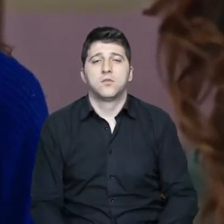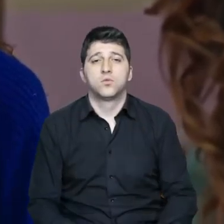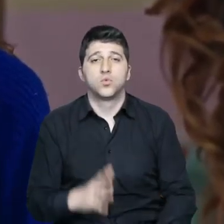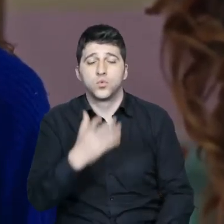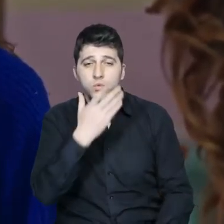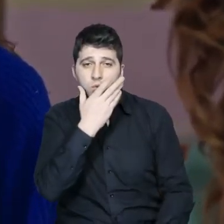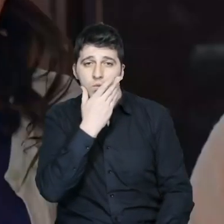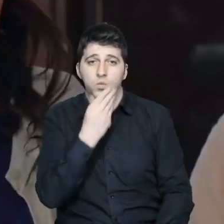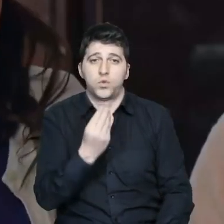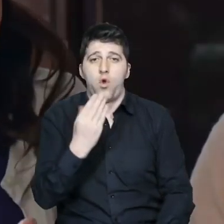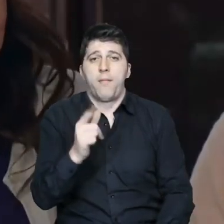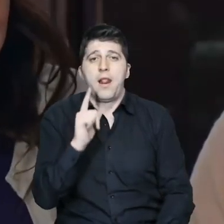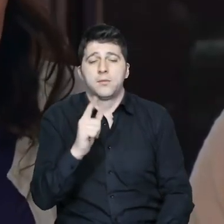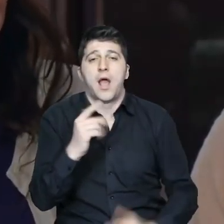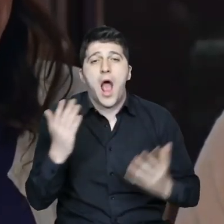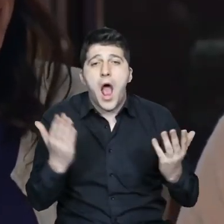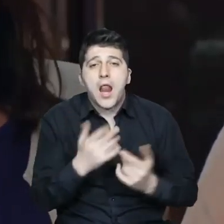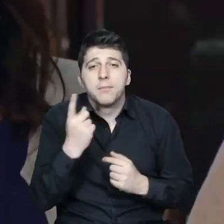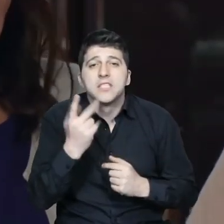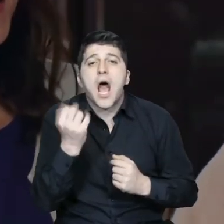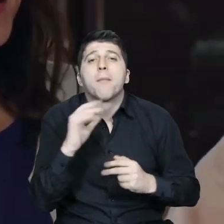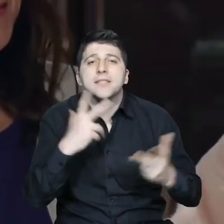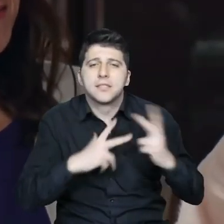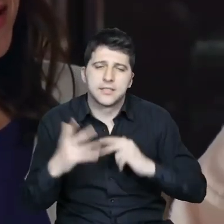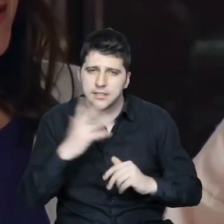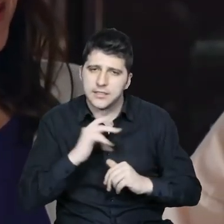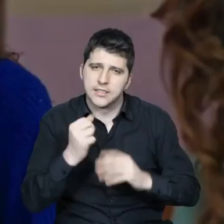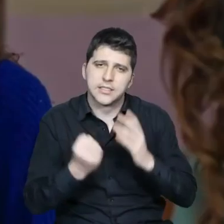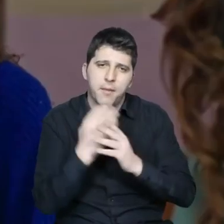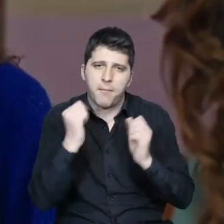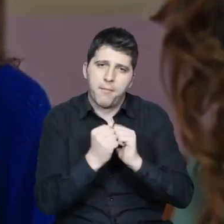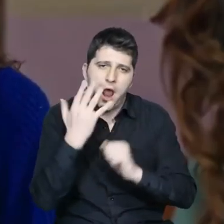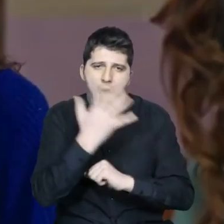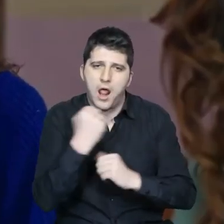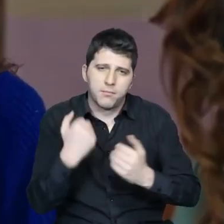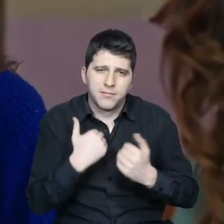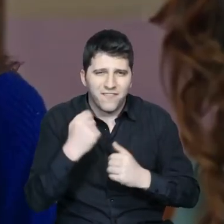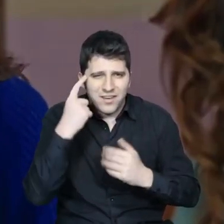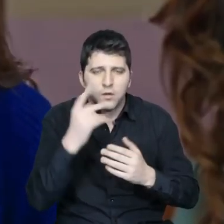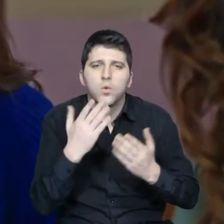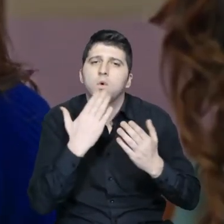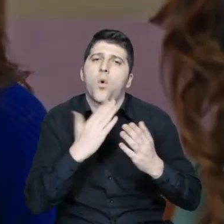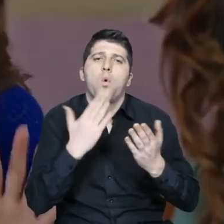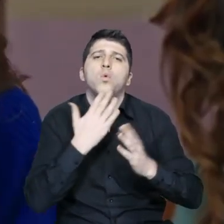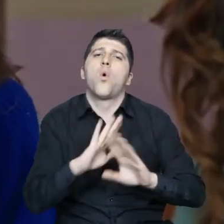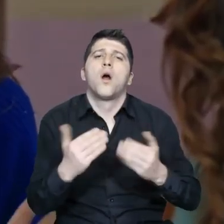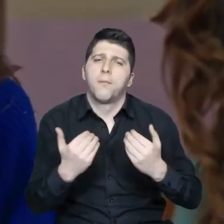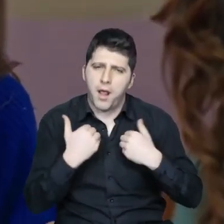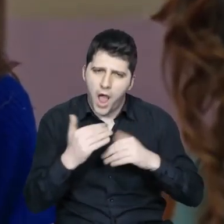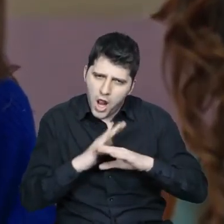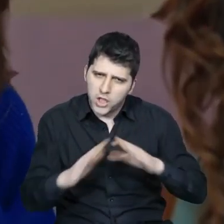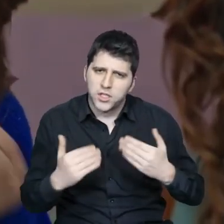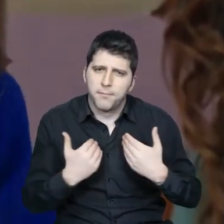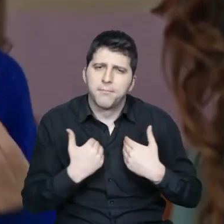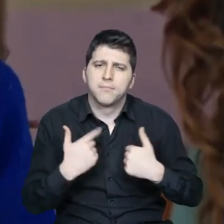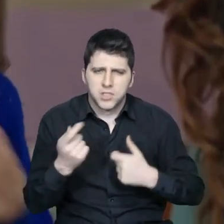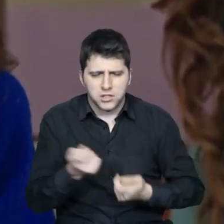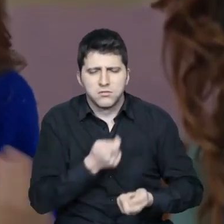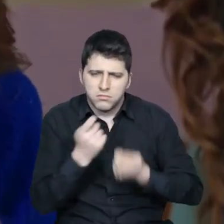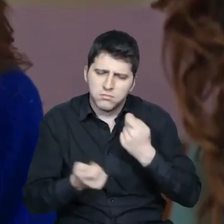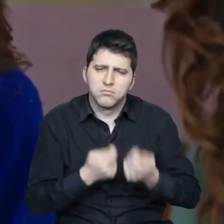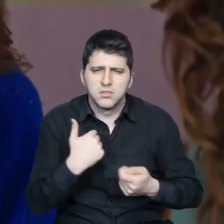şık olman gerekiyor. Yani hala bir şeyler almadıysan istersen yarın sabah beraber gidip alalım. Ne dersin? Yok yok. Ya ben halledeceğim. Ya yapacağım